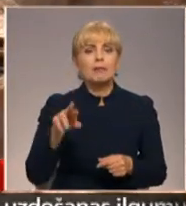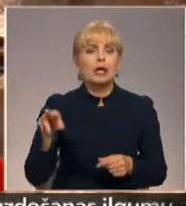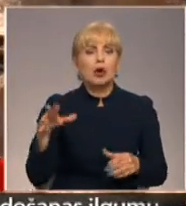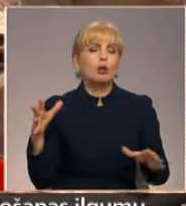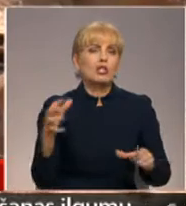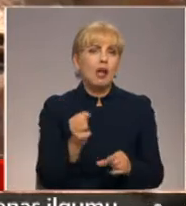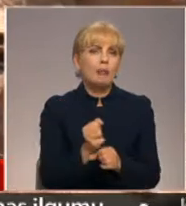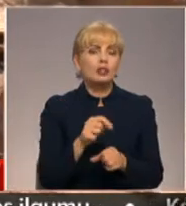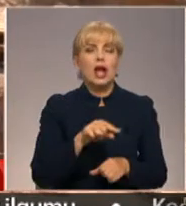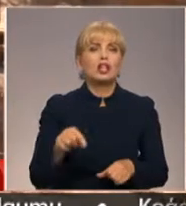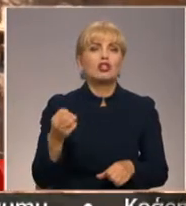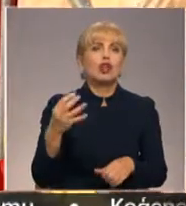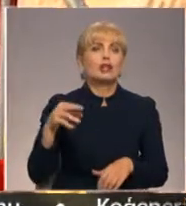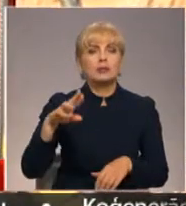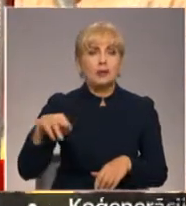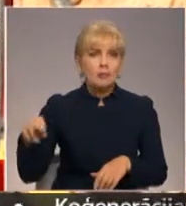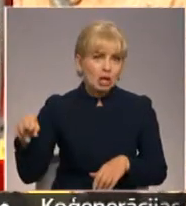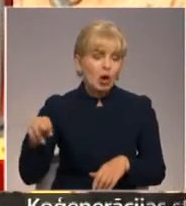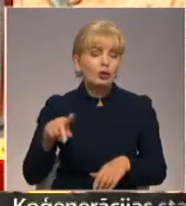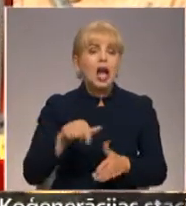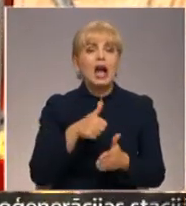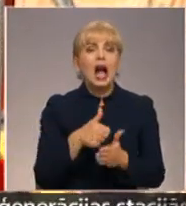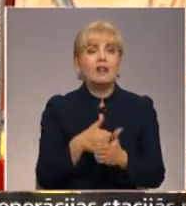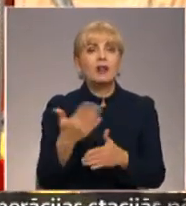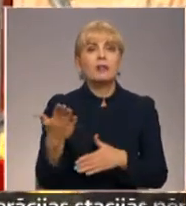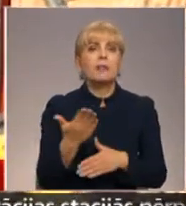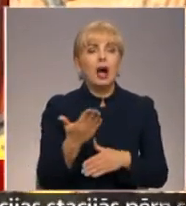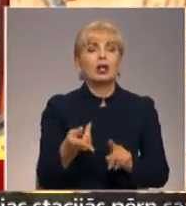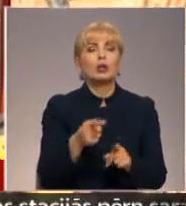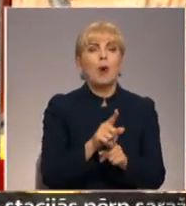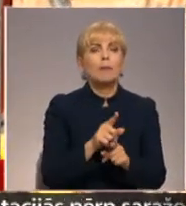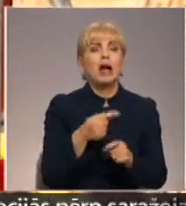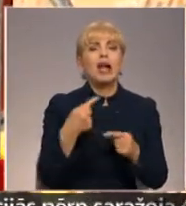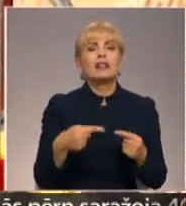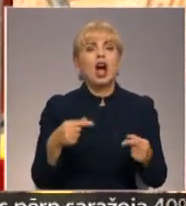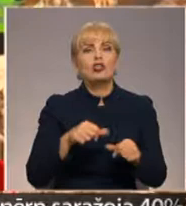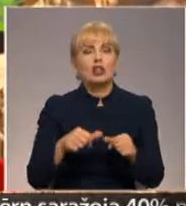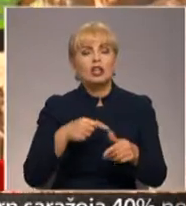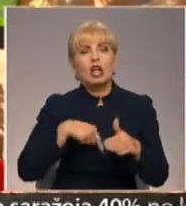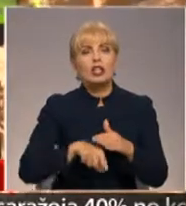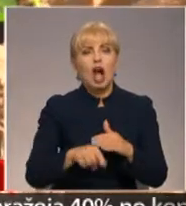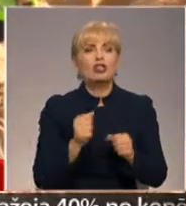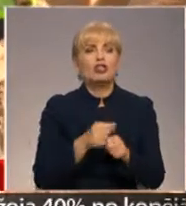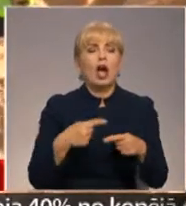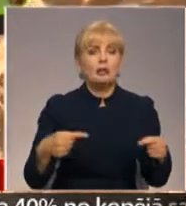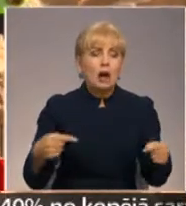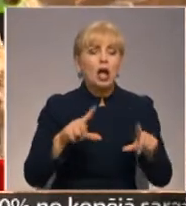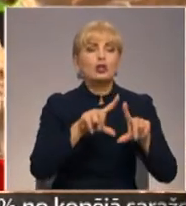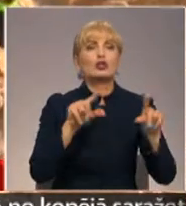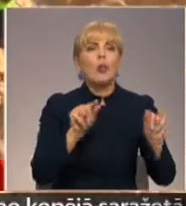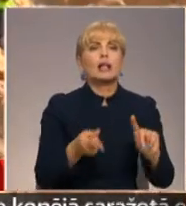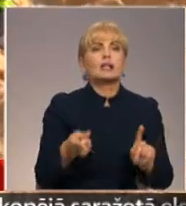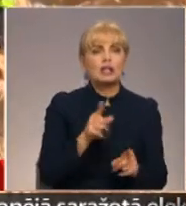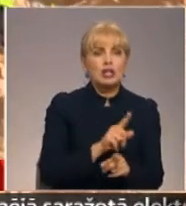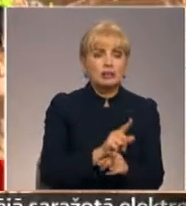samazināts līdz 14 miljoniem. Galvenokārt tas esot panākts nomainot dažādas detaļas un iekšdarba materiālus, bet skola arī pēc izmaiņām tiek